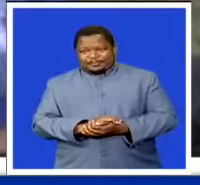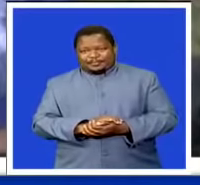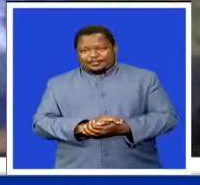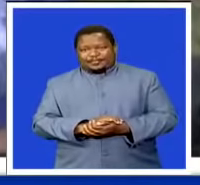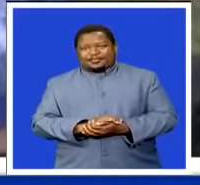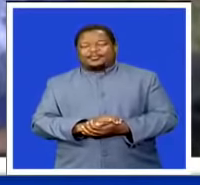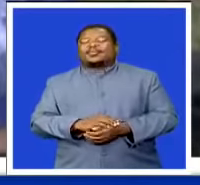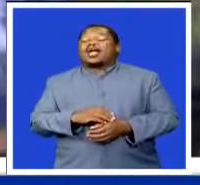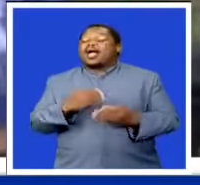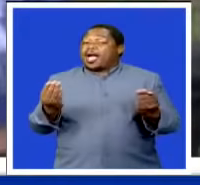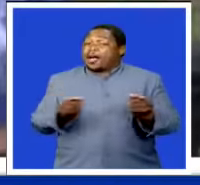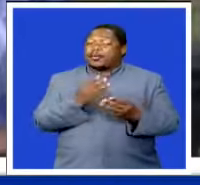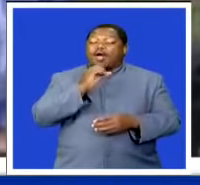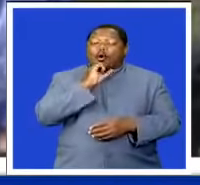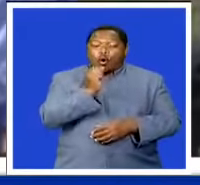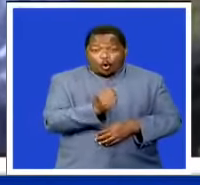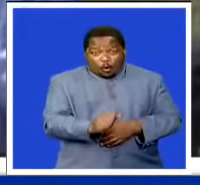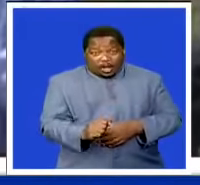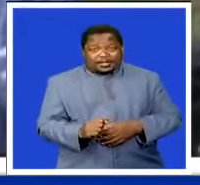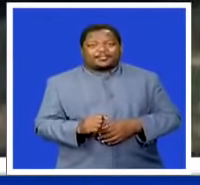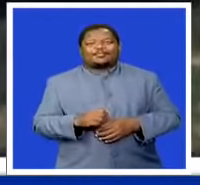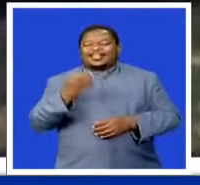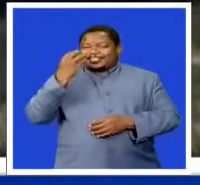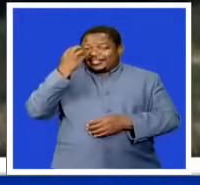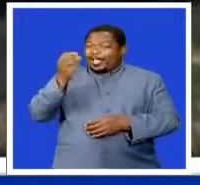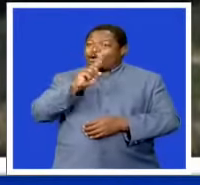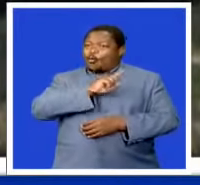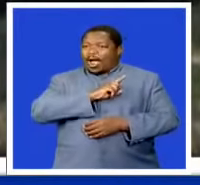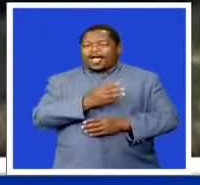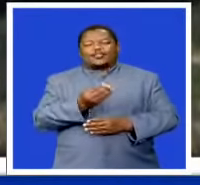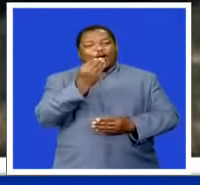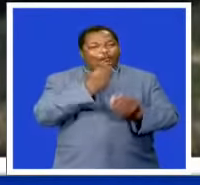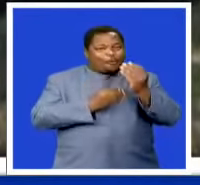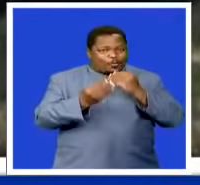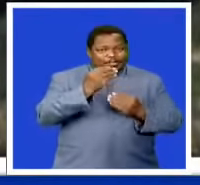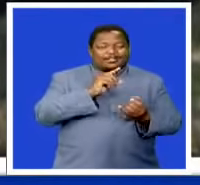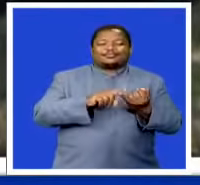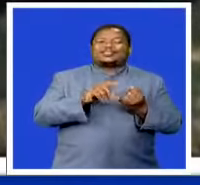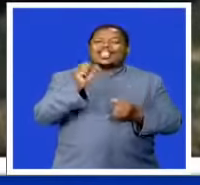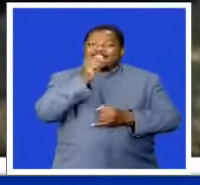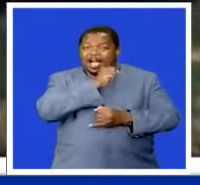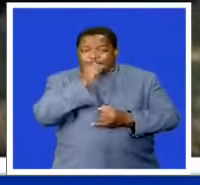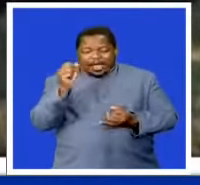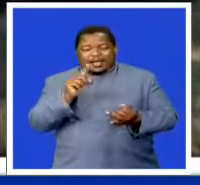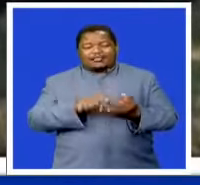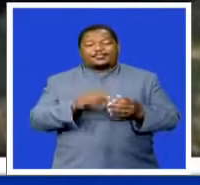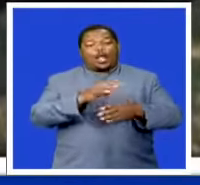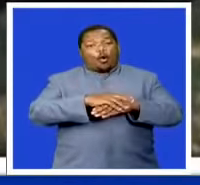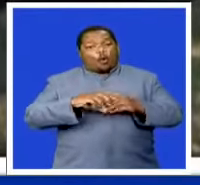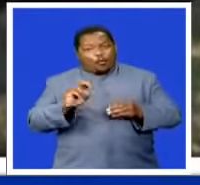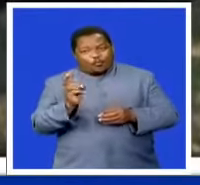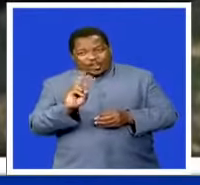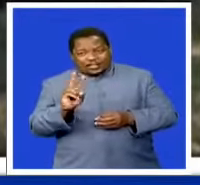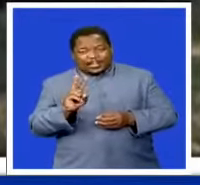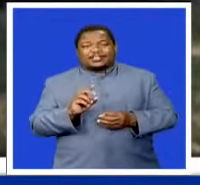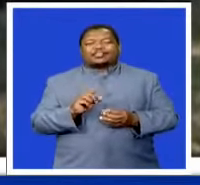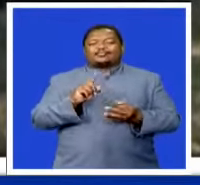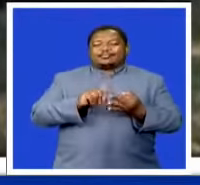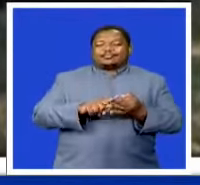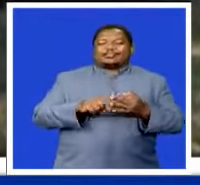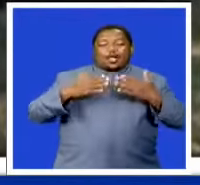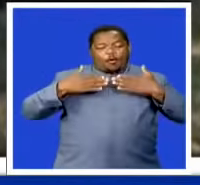Labo gogo nabomkhulu babese bemukeliswa kudla lokufaka ekhathi inyama netibhitfo kanye